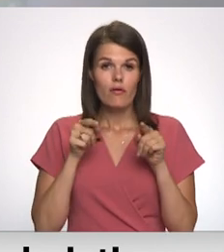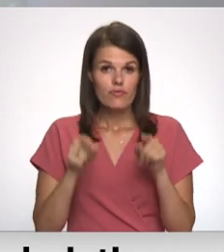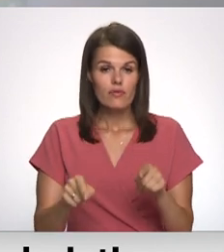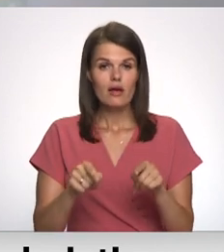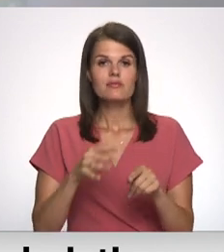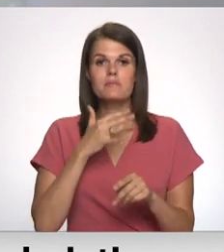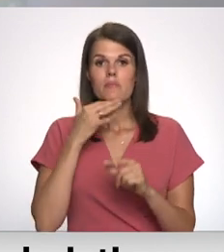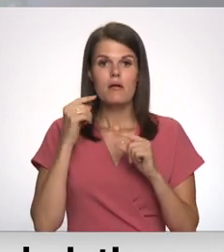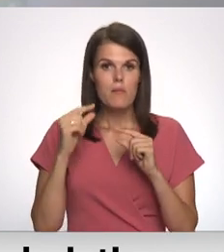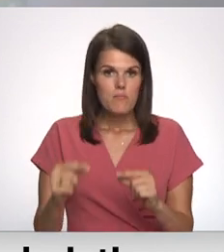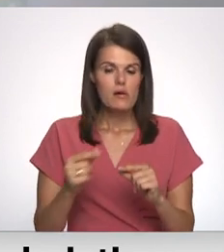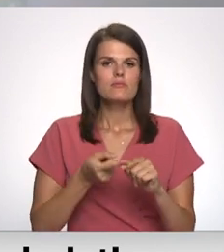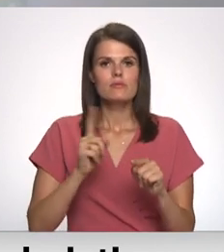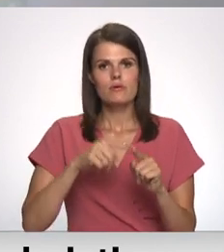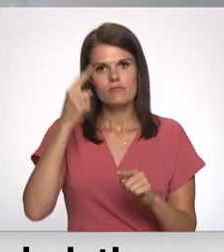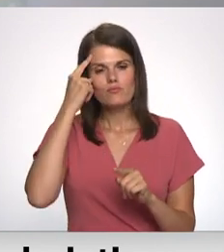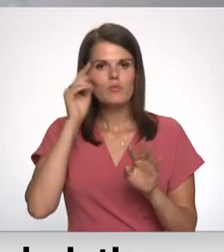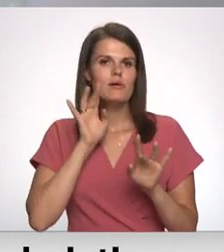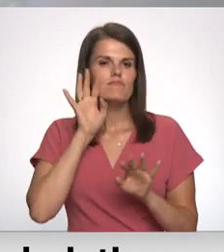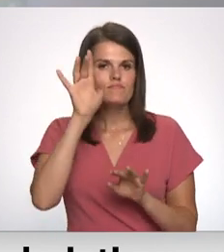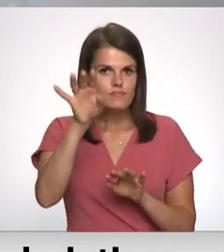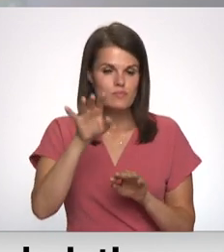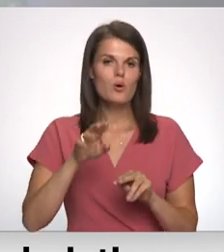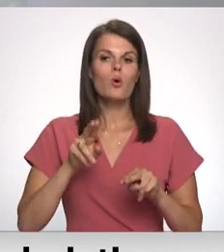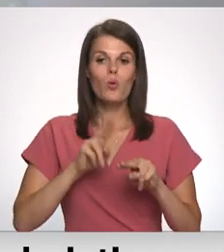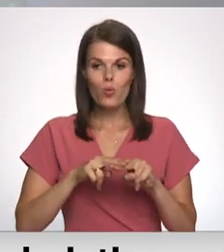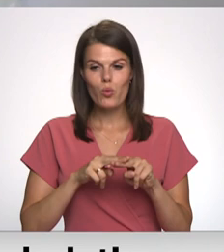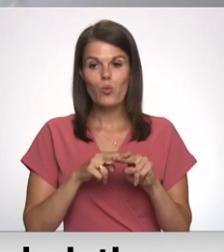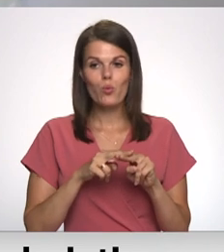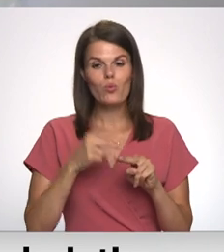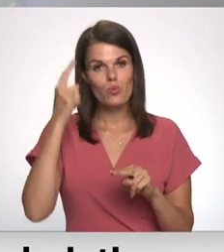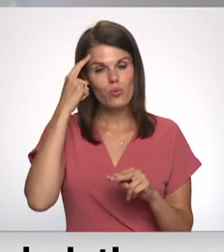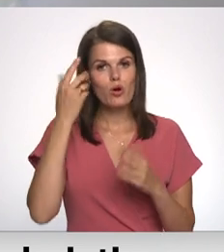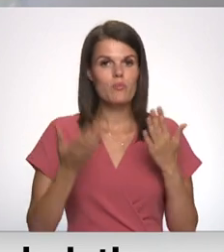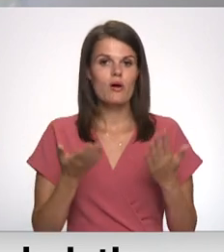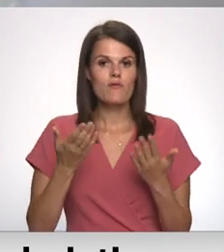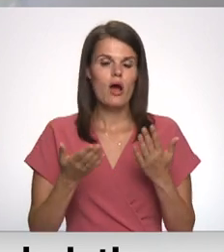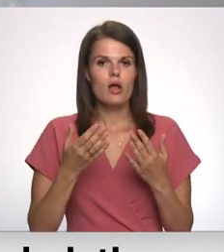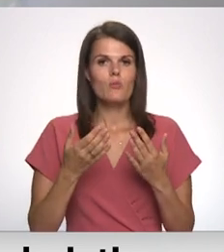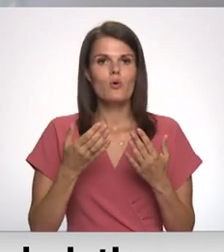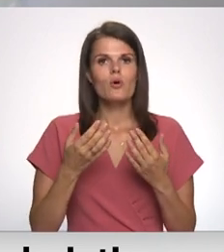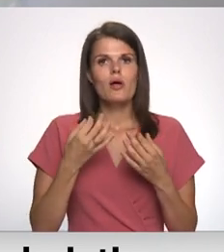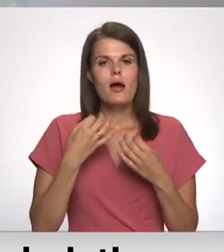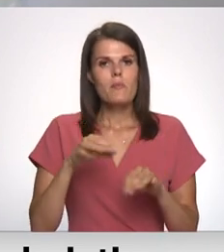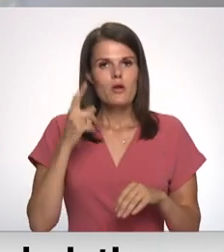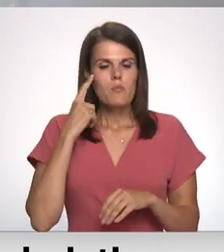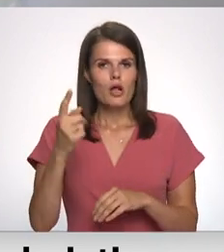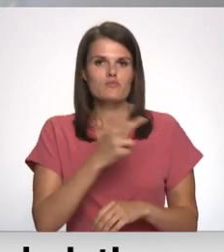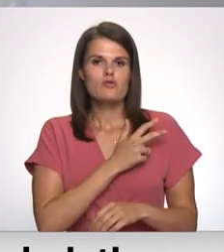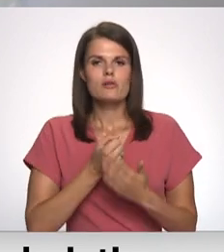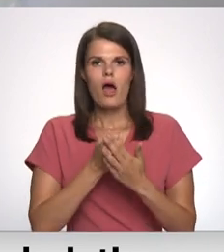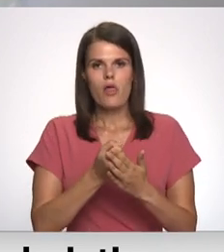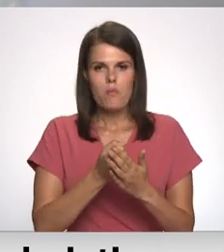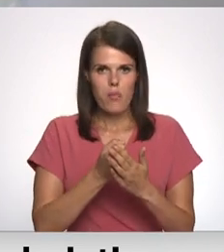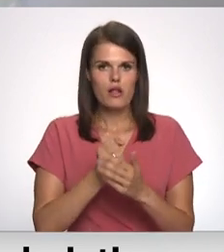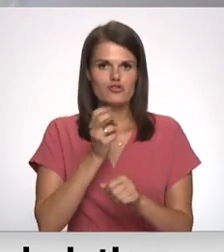par īsu, mēs lūkojamies arī uz priekšu un skatīsimies par brīvprātīgajām sociālajām atbalsta funkcijām, jo tāds grozs